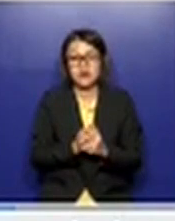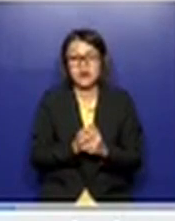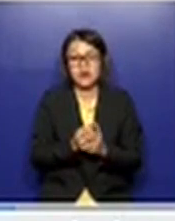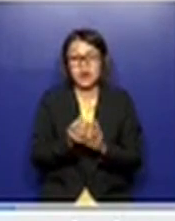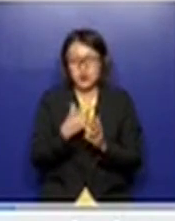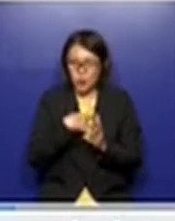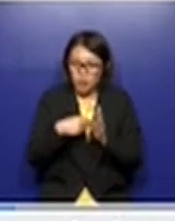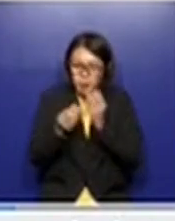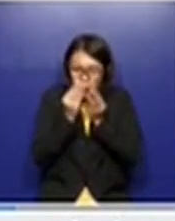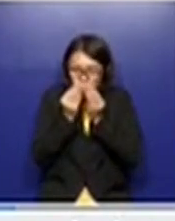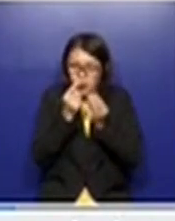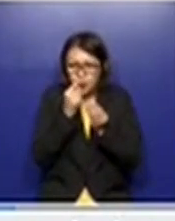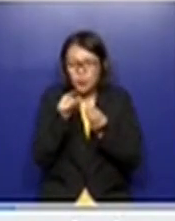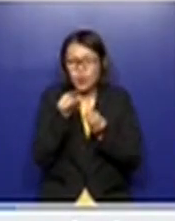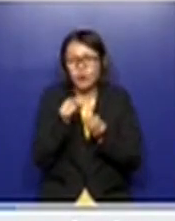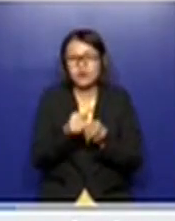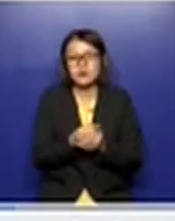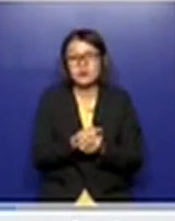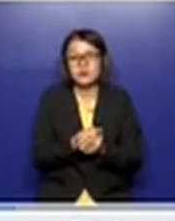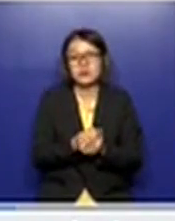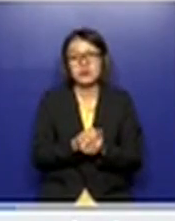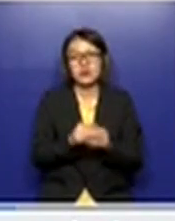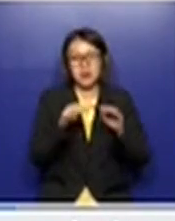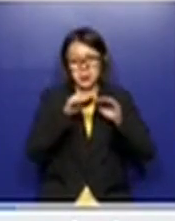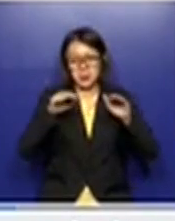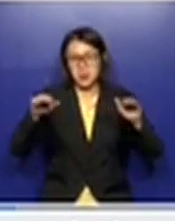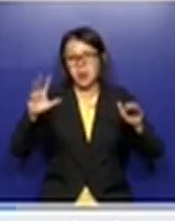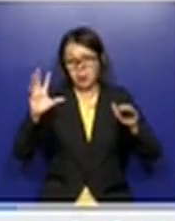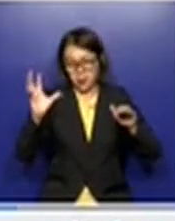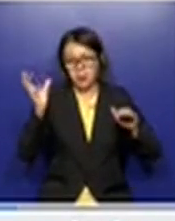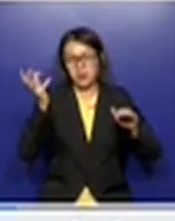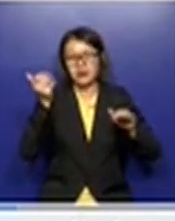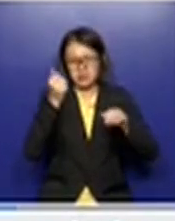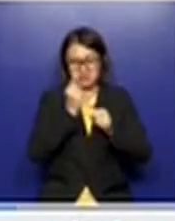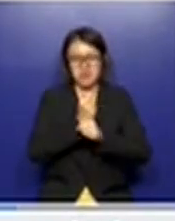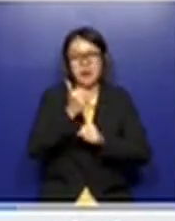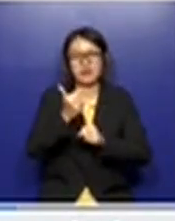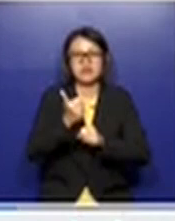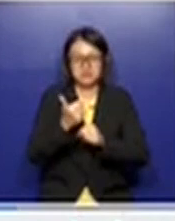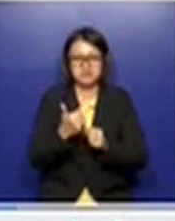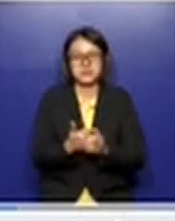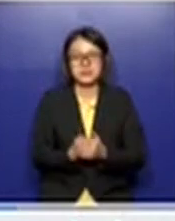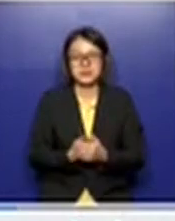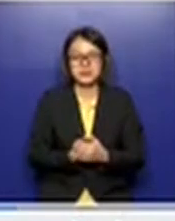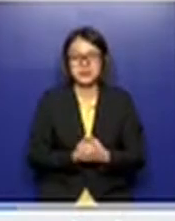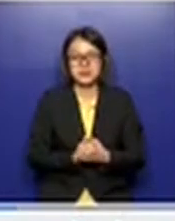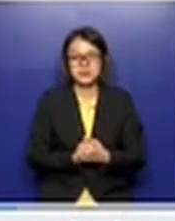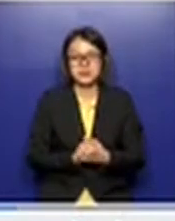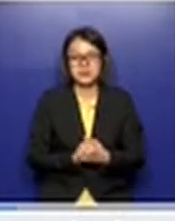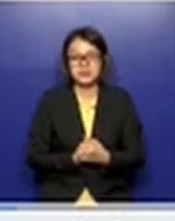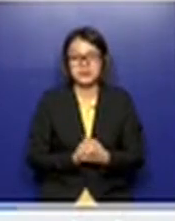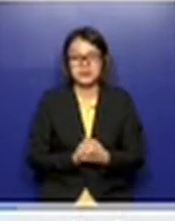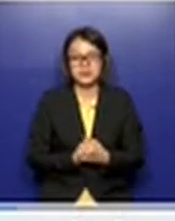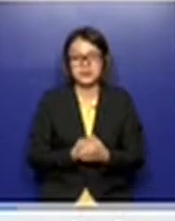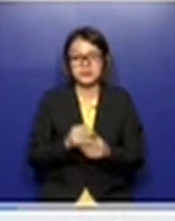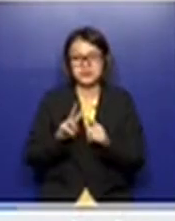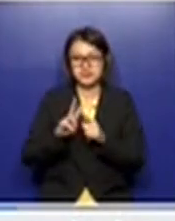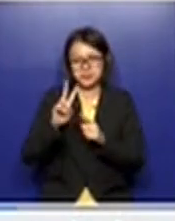ของท่านและก็ท่านทำให้ได้มาตรฐานสากลนะครับและผมเชื่อว่าขายได้ด้วยรายการที่ส